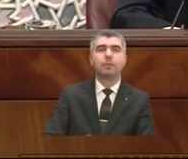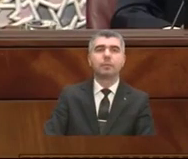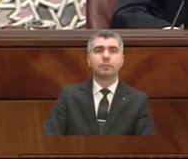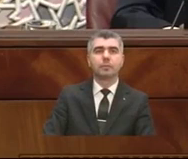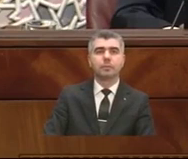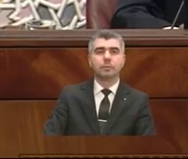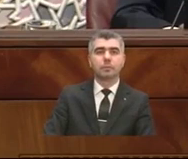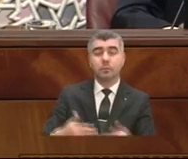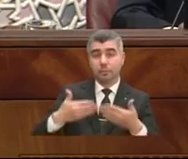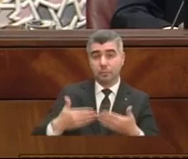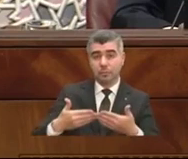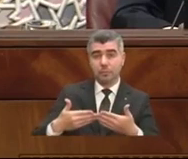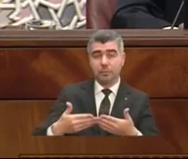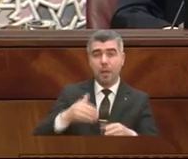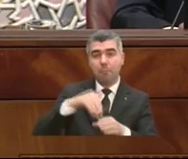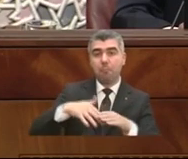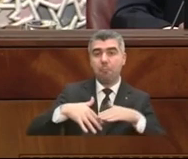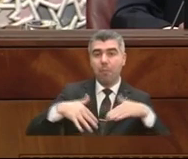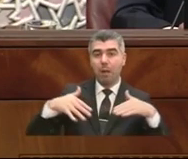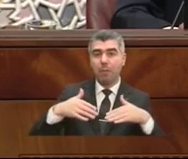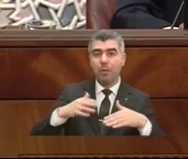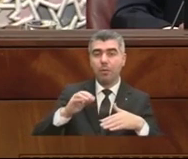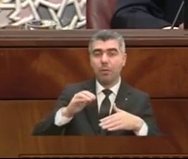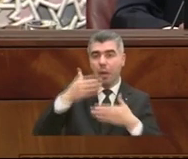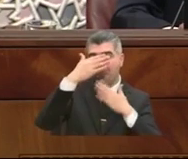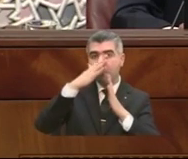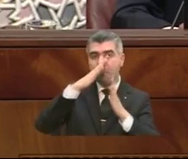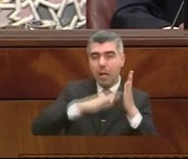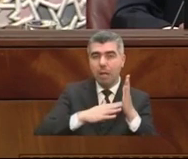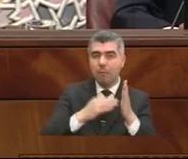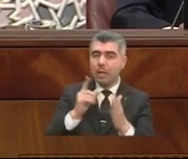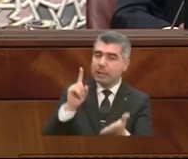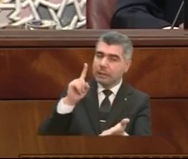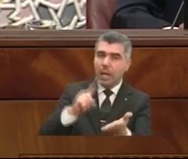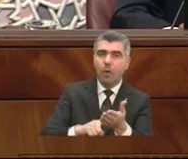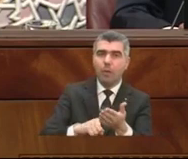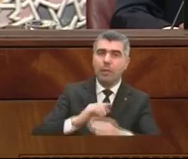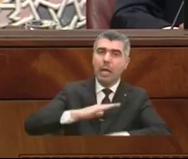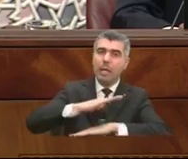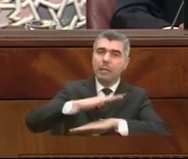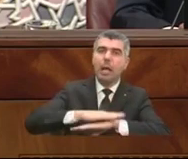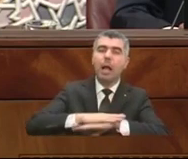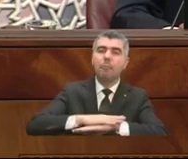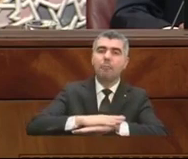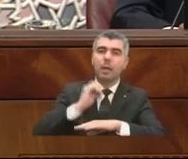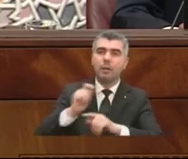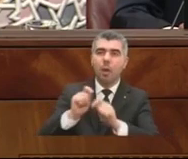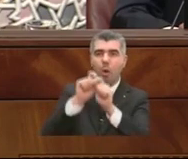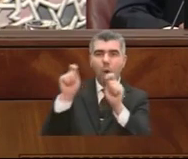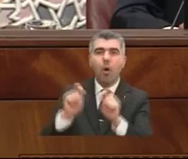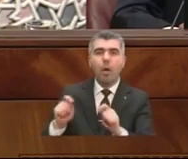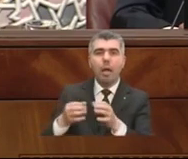هذا الصدد يؤكد البرلمان المغربي على ضرورة احترام حرمة واستقلالية القضاء